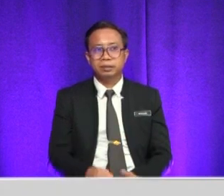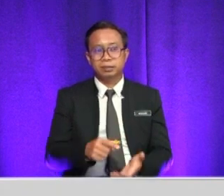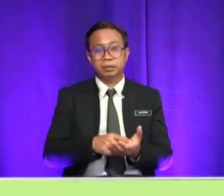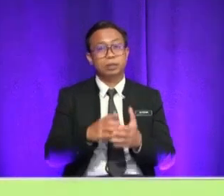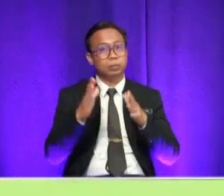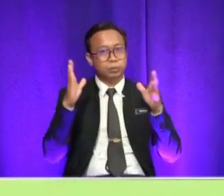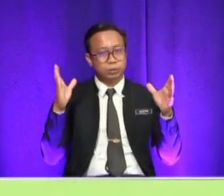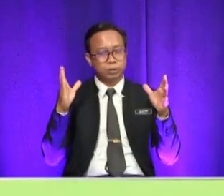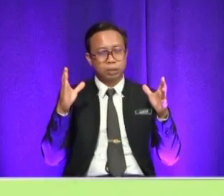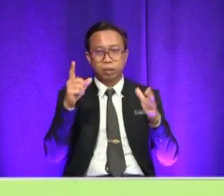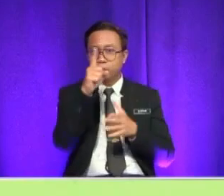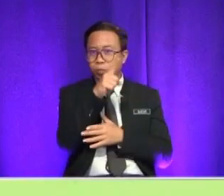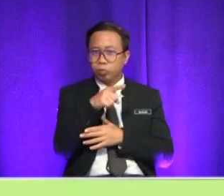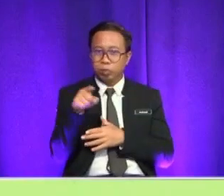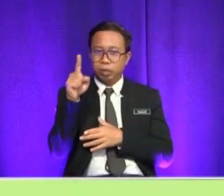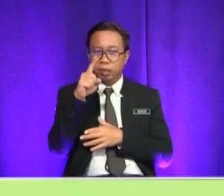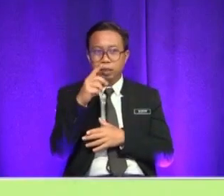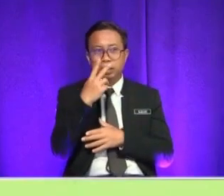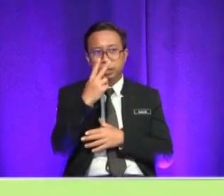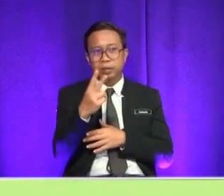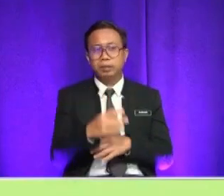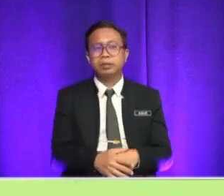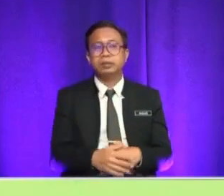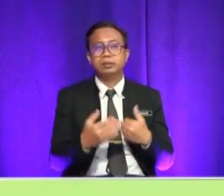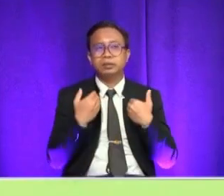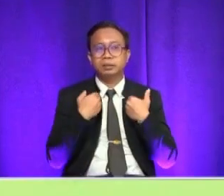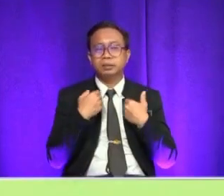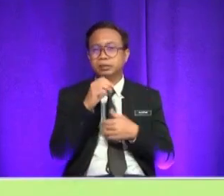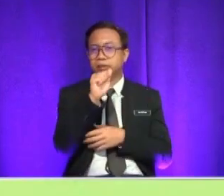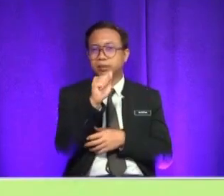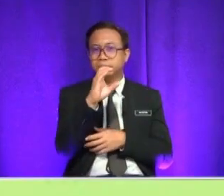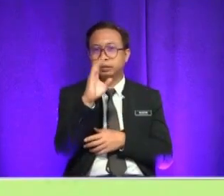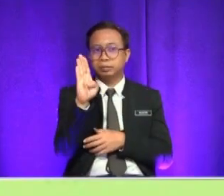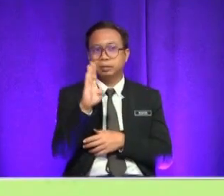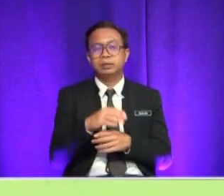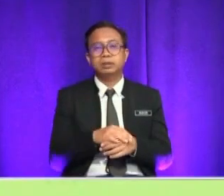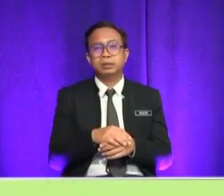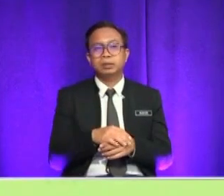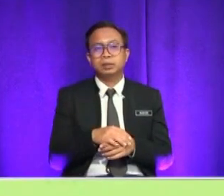besar tu. Yang bulat ni. Kalau kita nampak dekat sini, ada ACV,